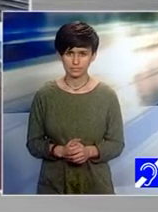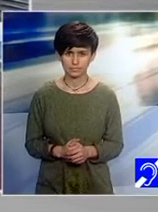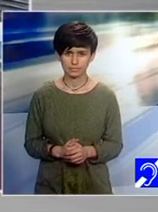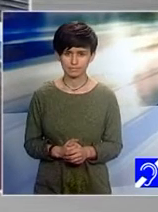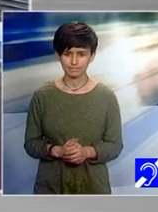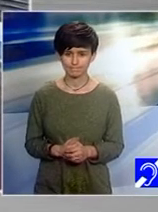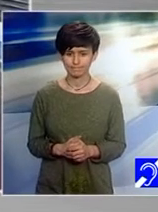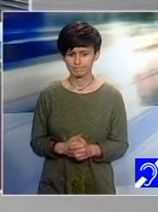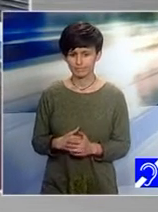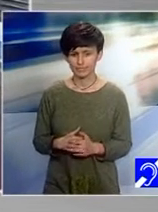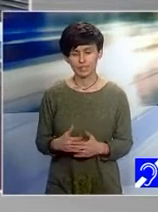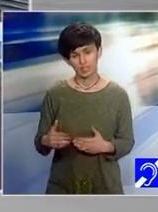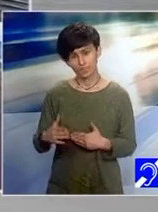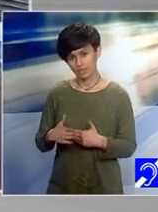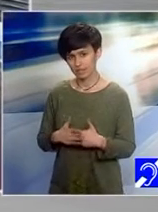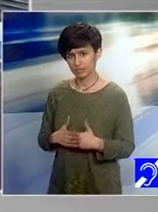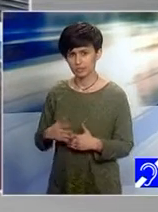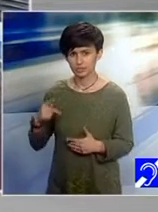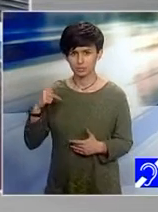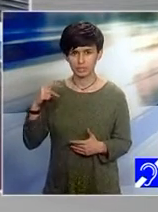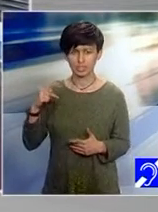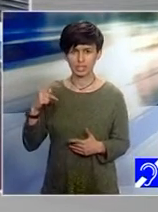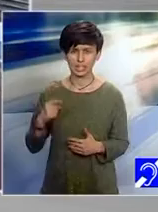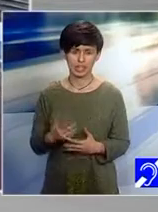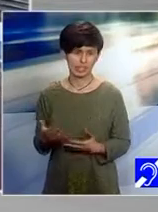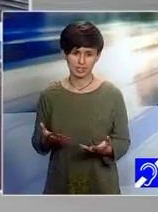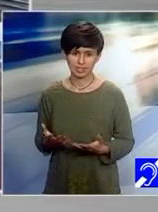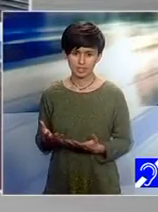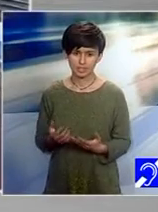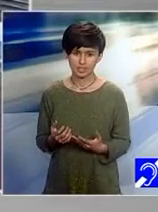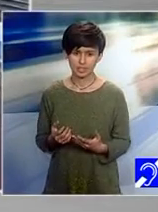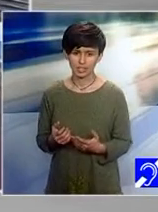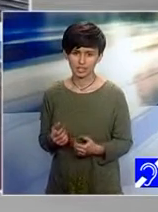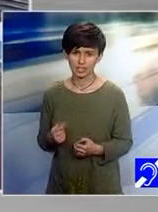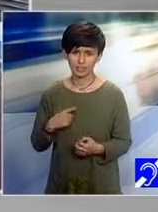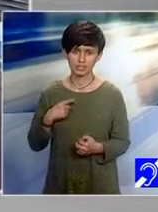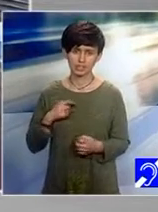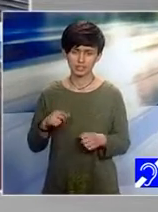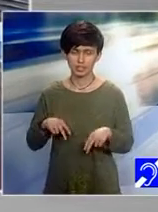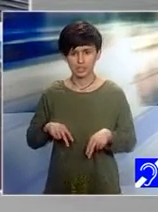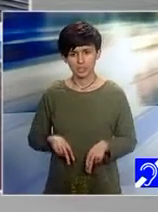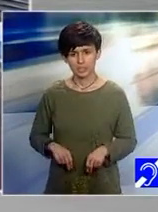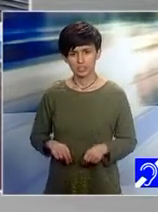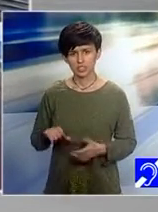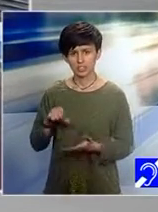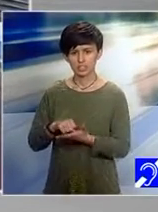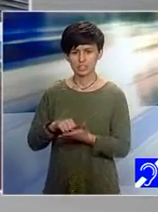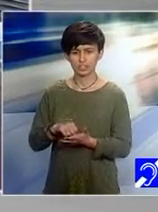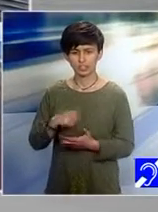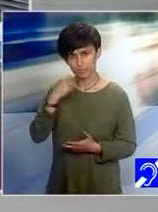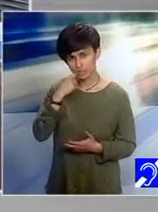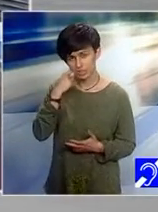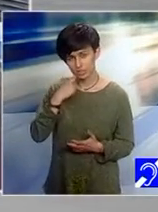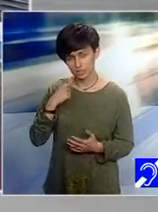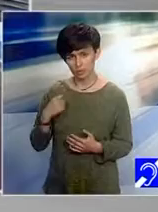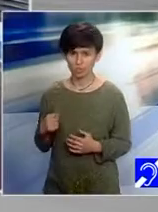Îl avem alături în continuare pe Karen Sebeșii Otilo, Otilo Sebeșii, cel care este președintele filialei clujene a Uniunii Armenilor din